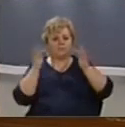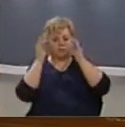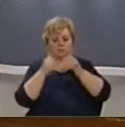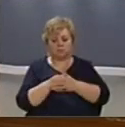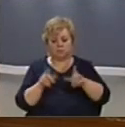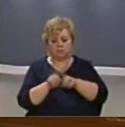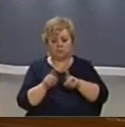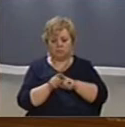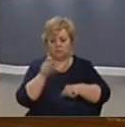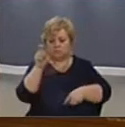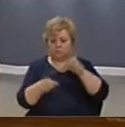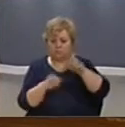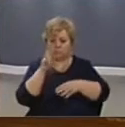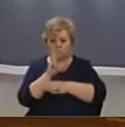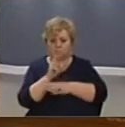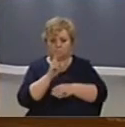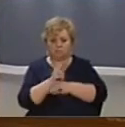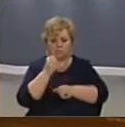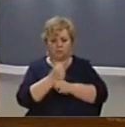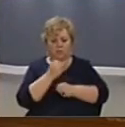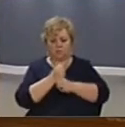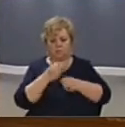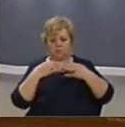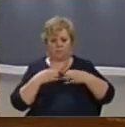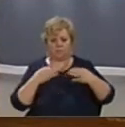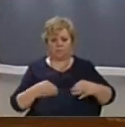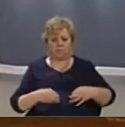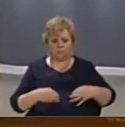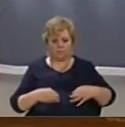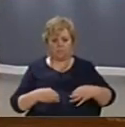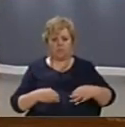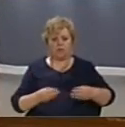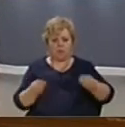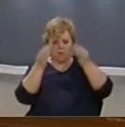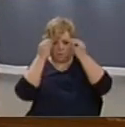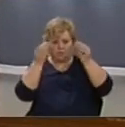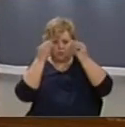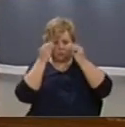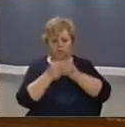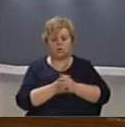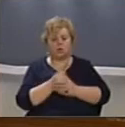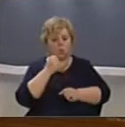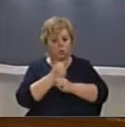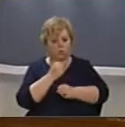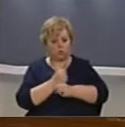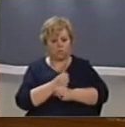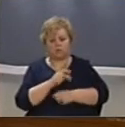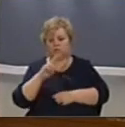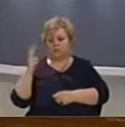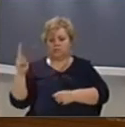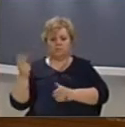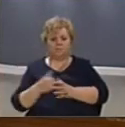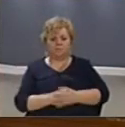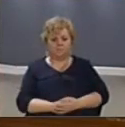tyre, mundësin e një pune profesionale, avansimin, kushtet e punës e tjera.